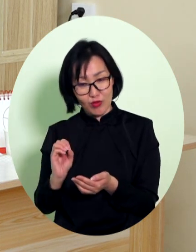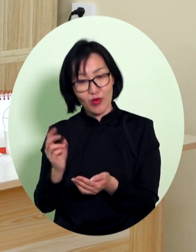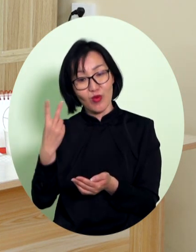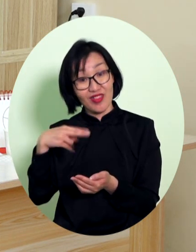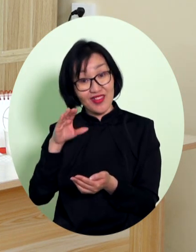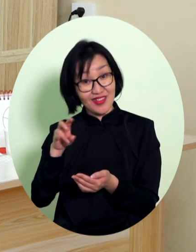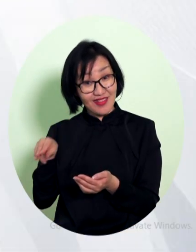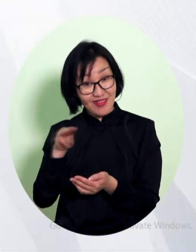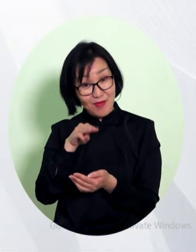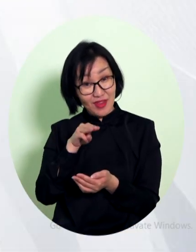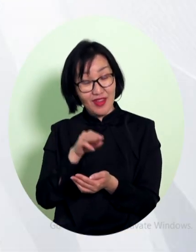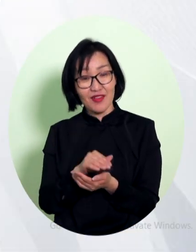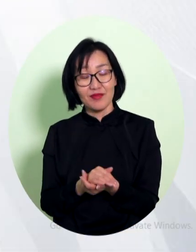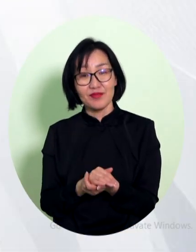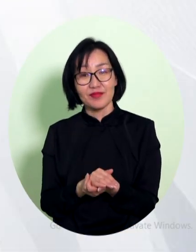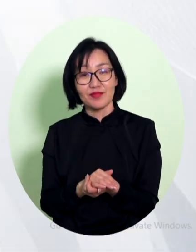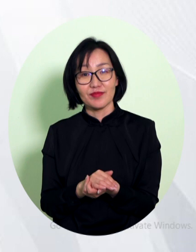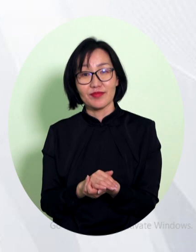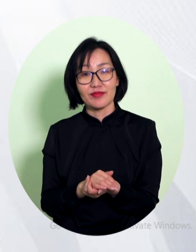35% үлдчихэ.